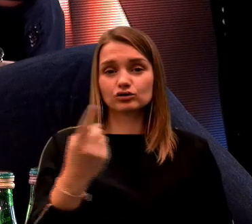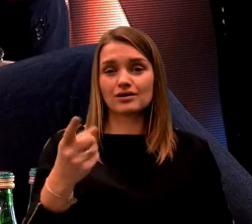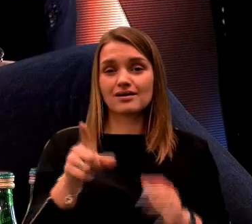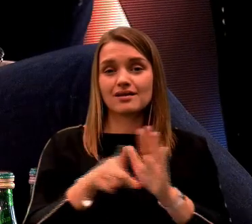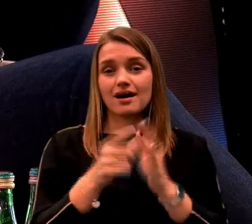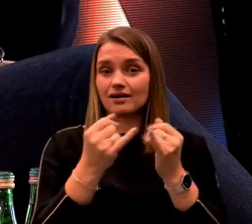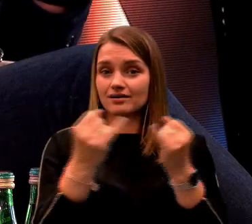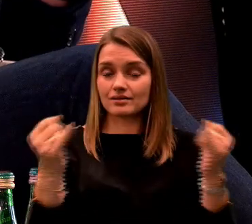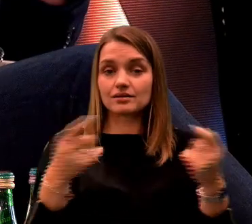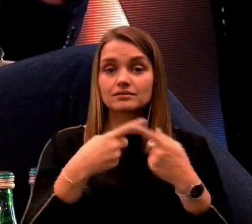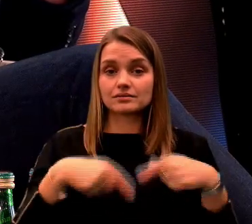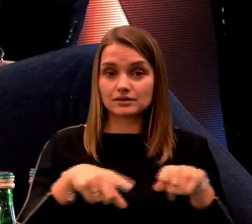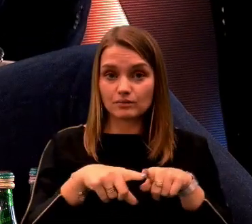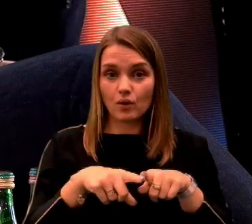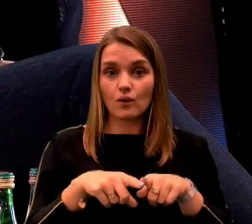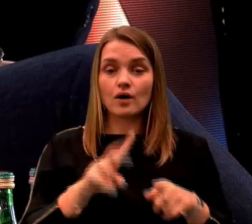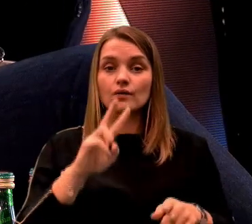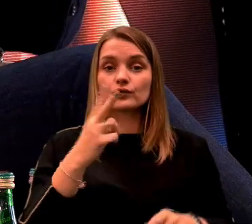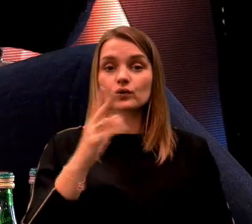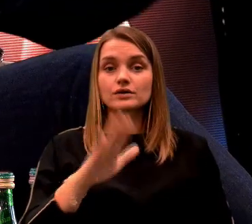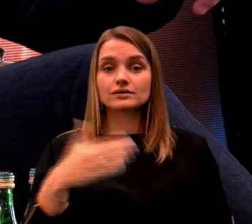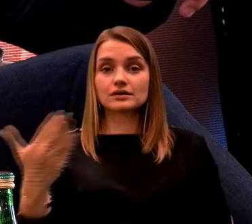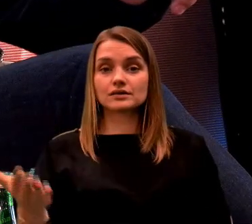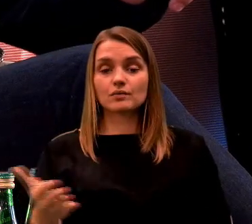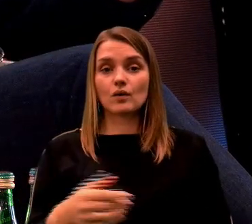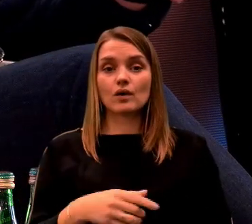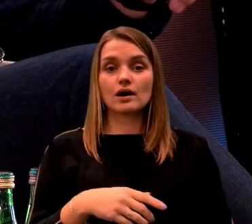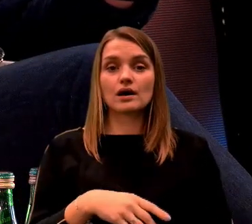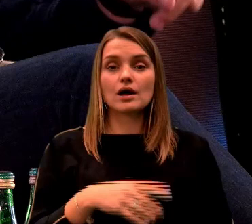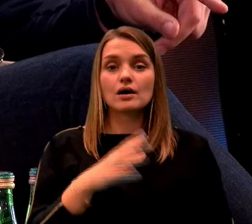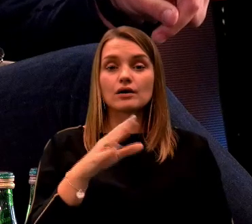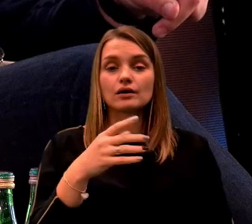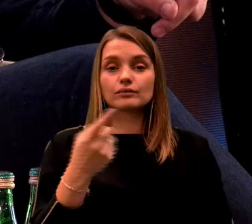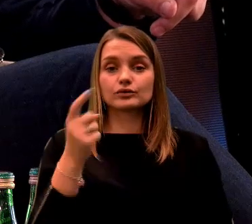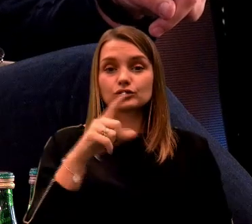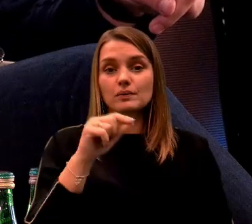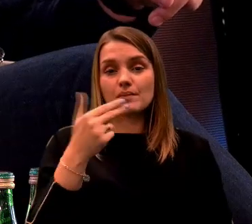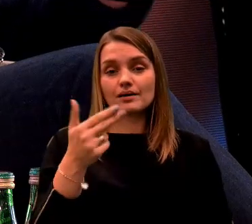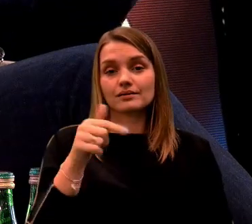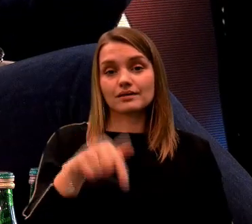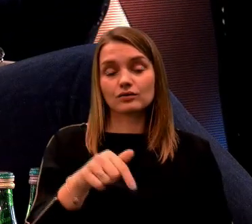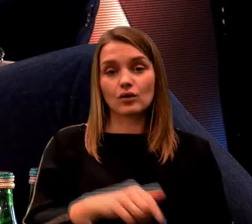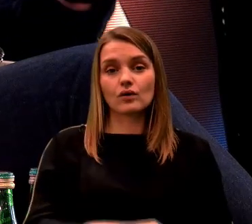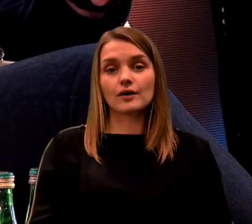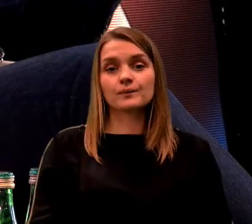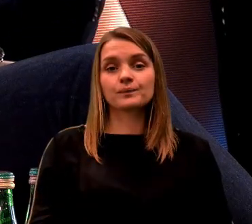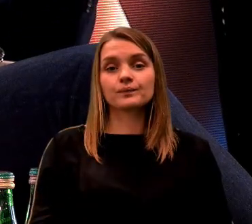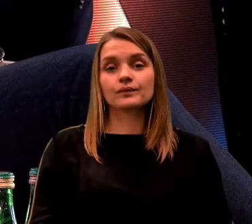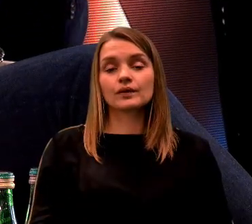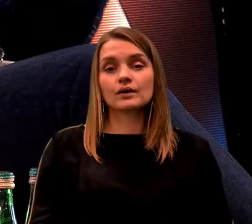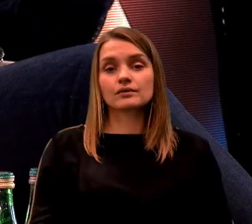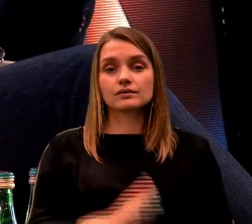to, a z drugiej strony, jeżeli nagle pojawi się tam na dole, gdzie są warunki paramilitarne, pojawi się